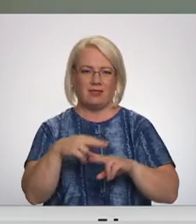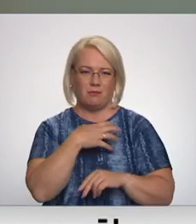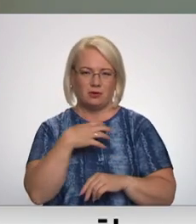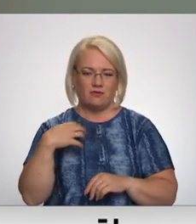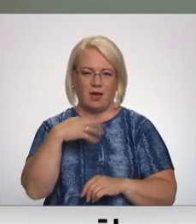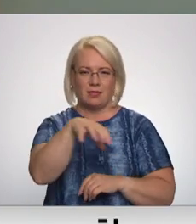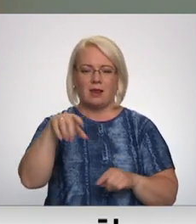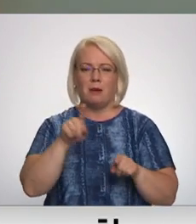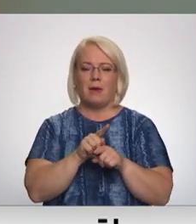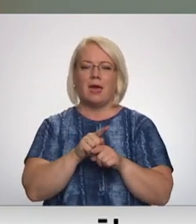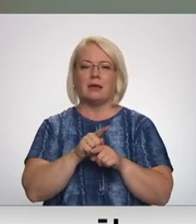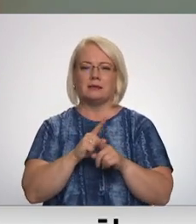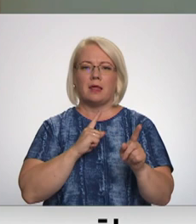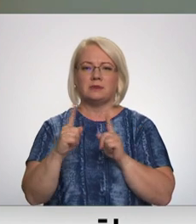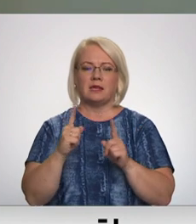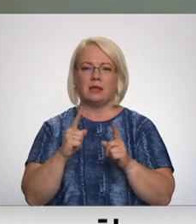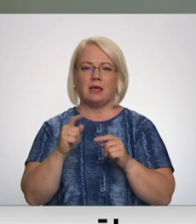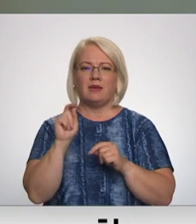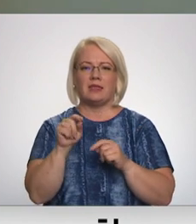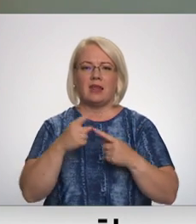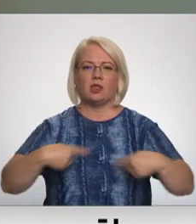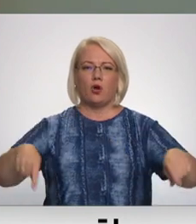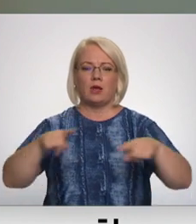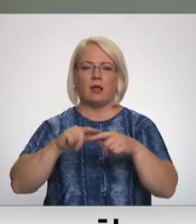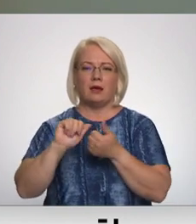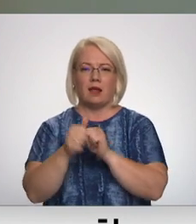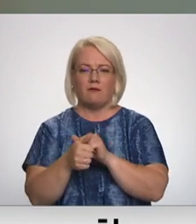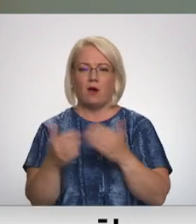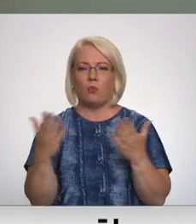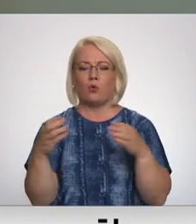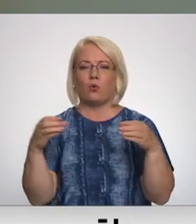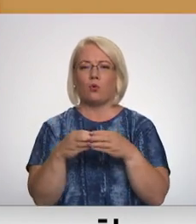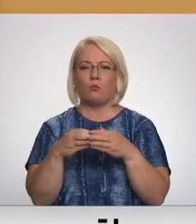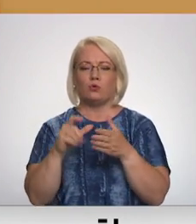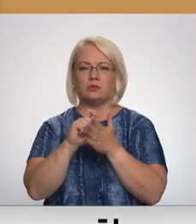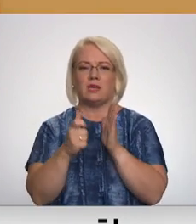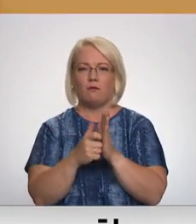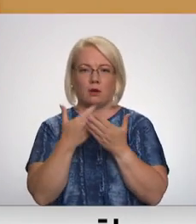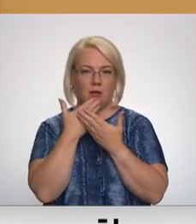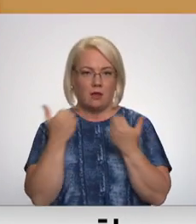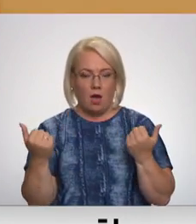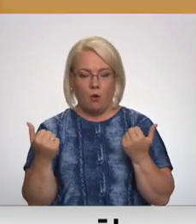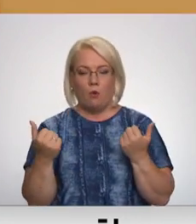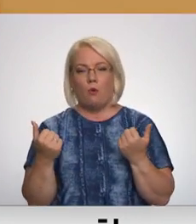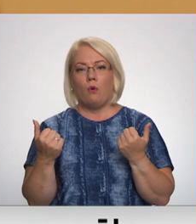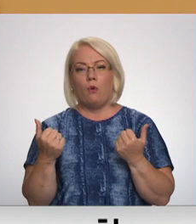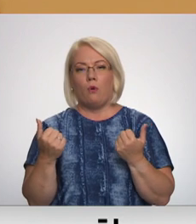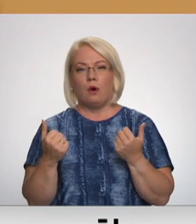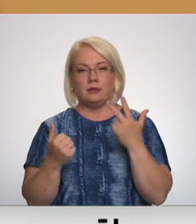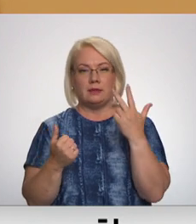administratīvas teritoriālās reformas, kurās grupu dzīvoklis izveidots nav. Pēdējie